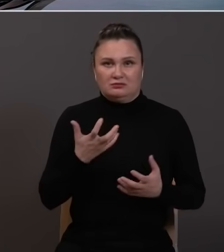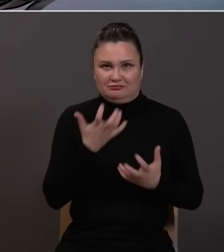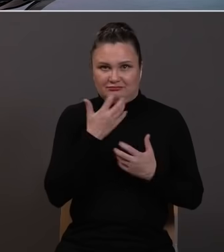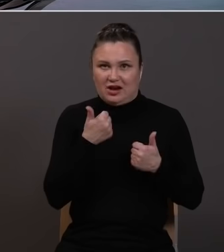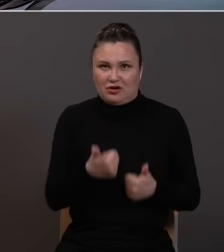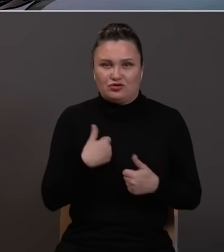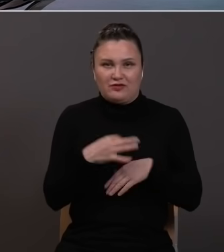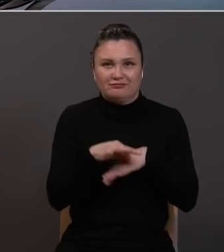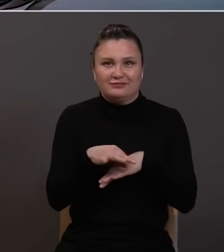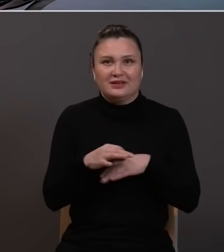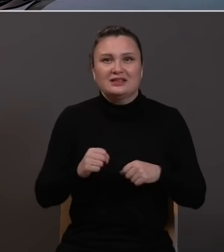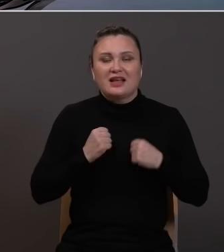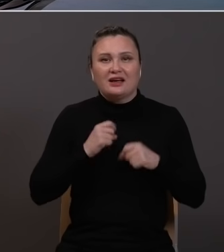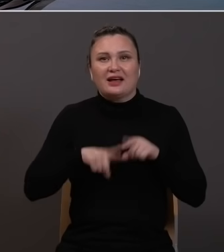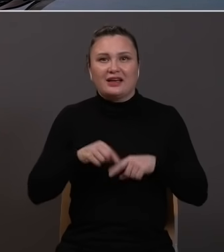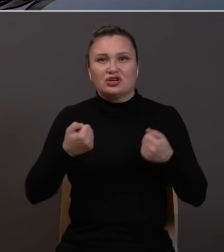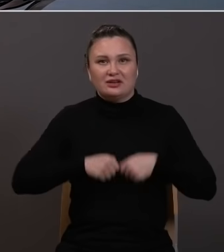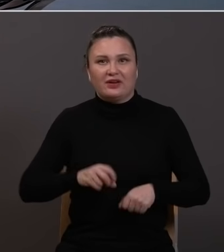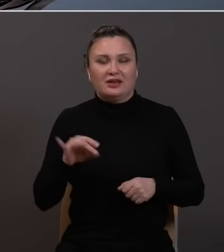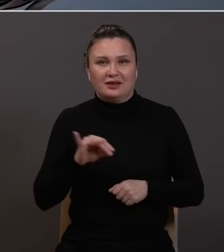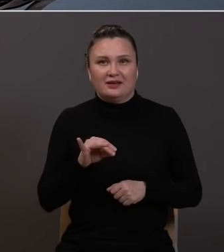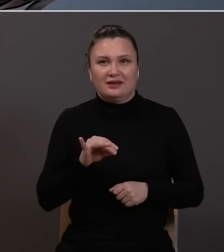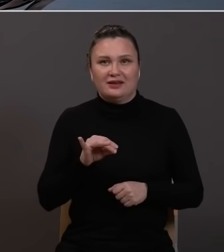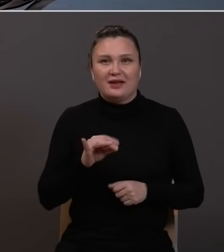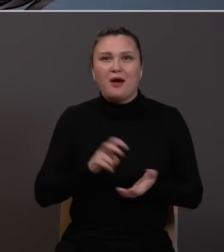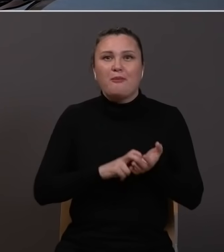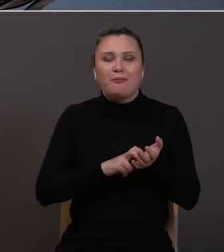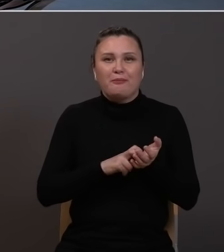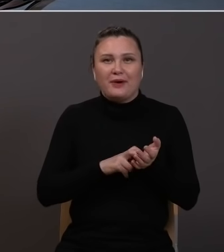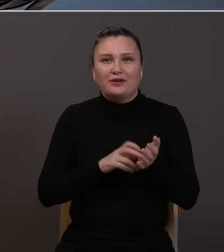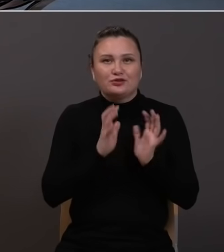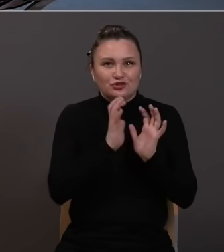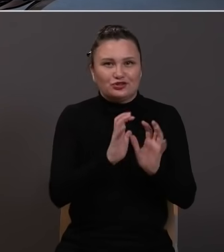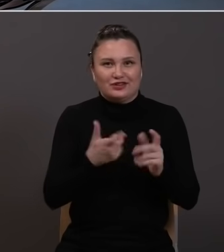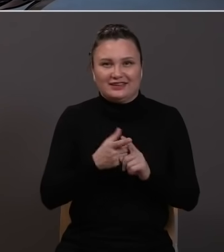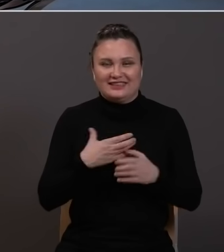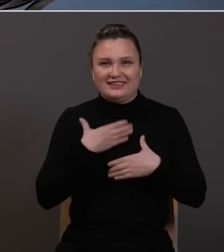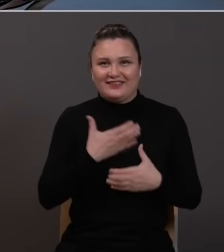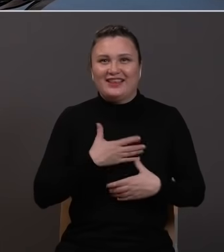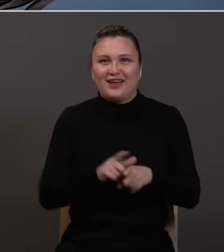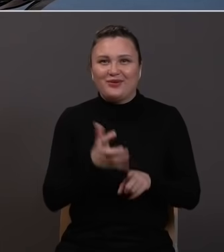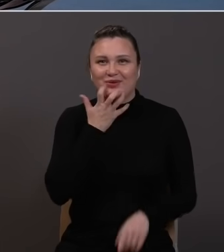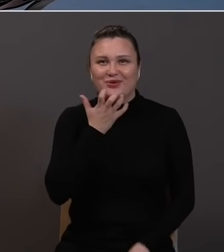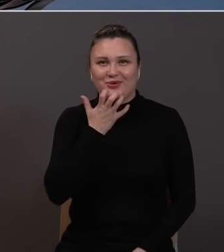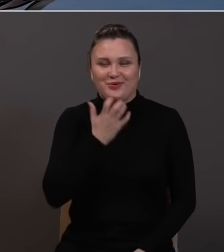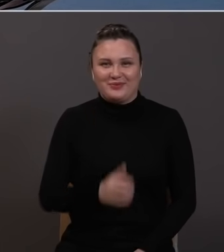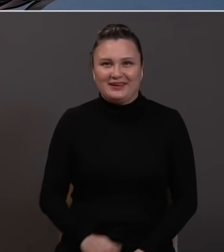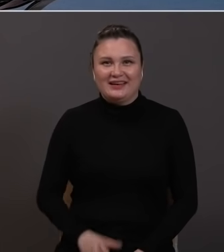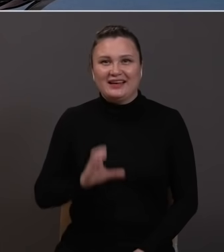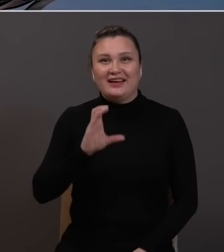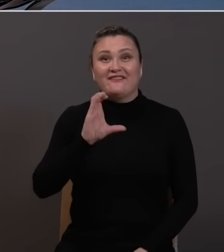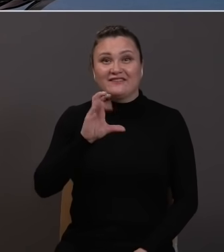пор, я его стараюсь пореже надевать, и буквально боюсь, что этот свитер хороший, теплый, на снегу